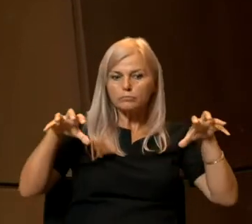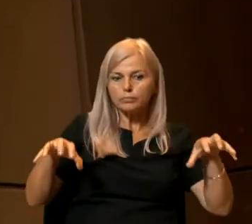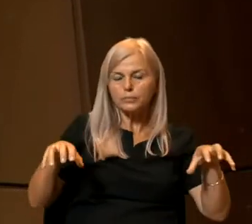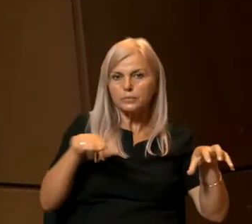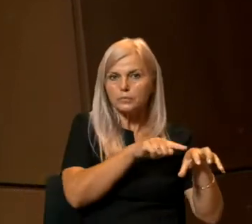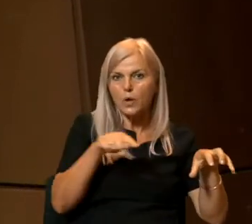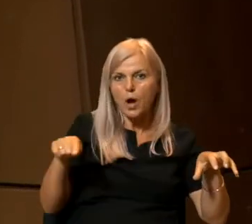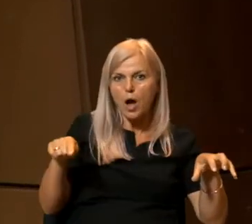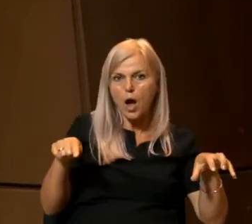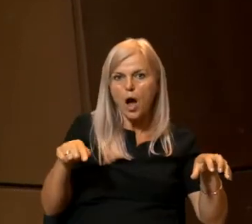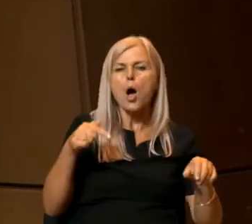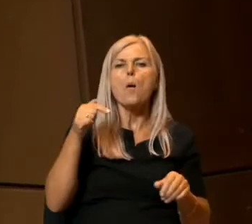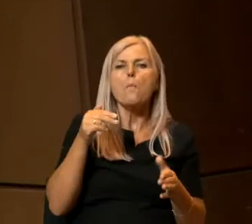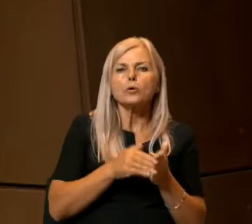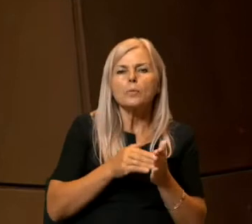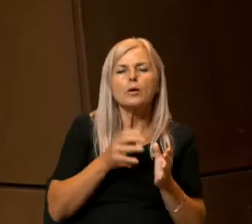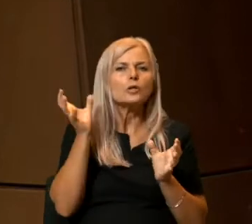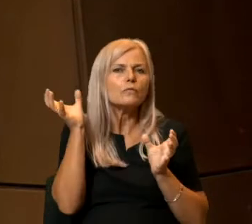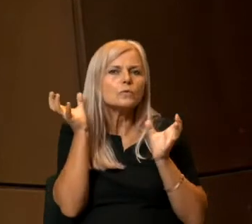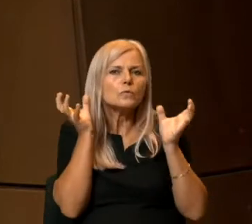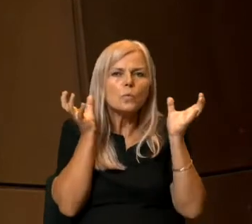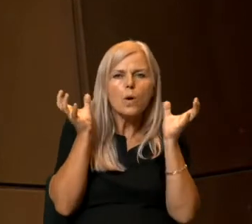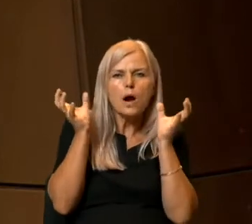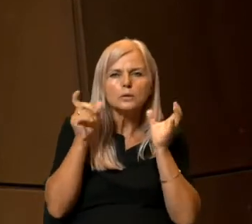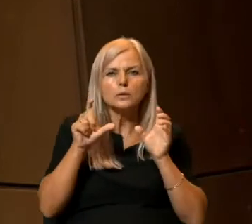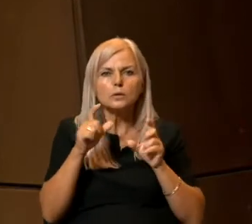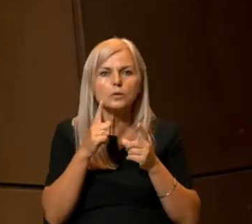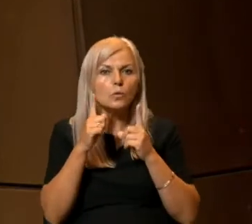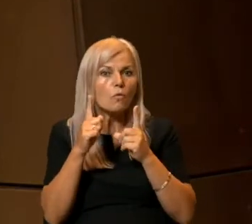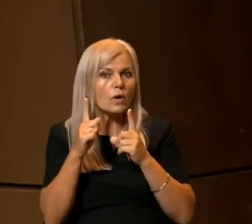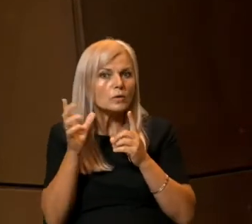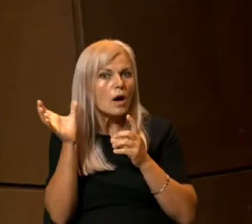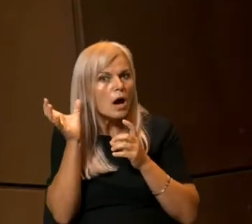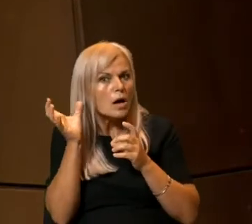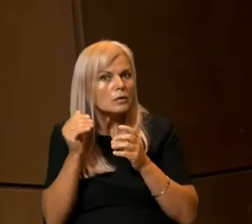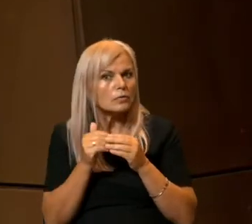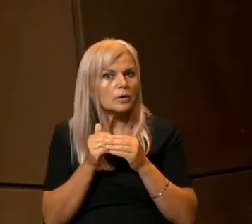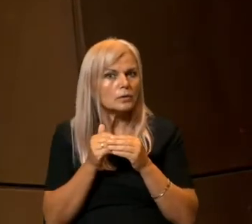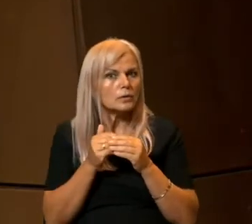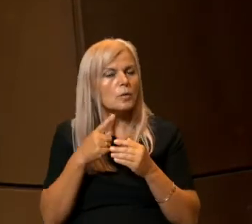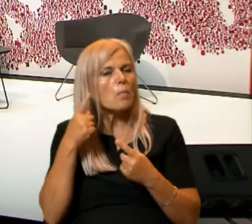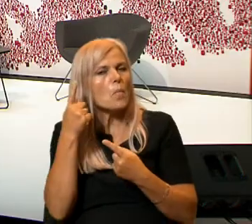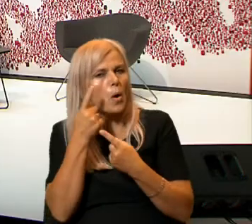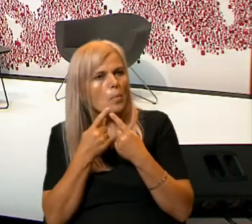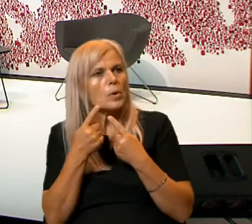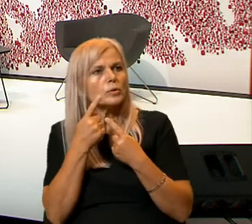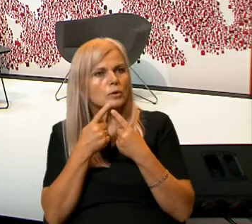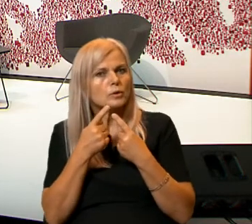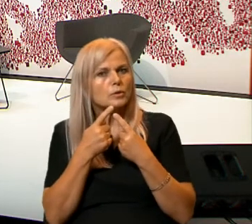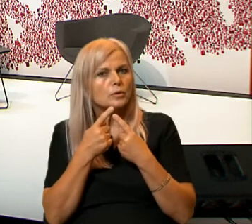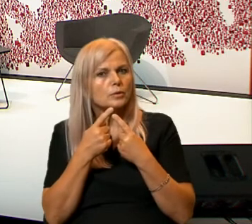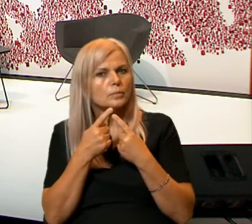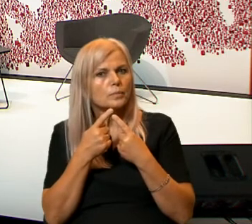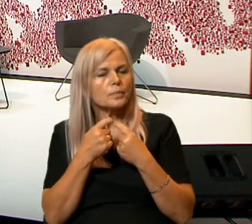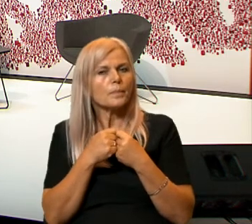musimy się wsłuchać, musimy wziąć coś, to co słyszymy, pod uwagę i pomyśleć o tym,